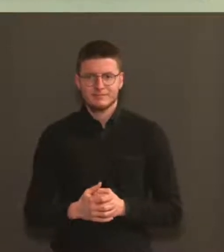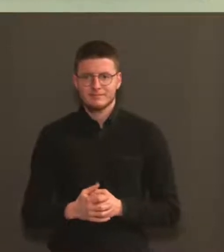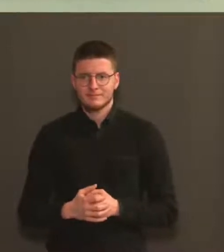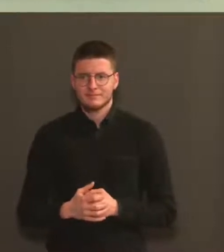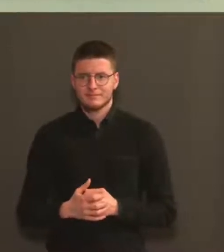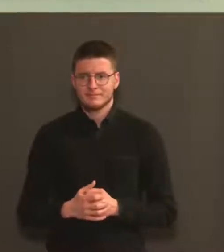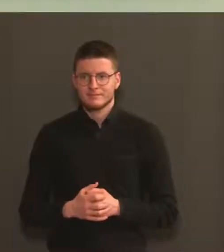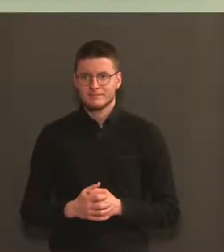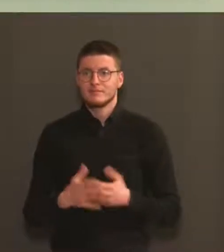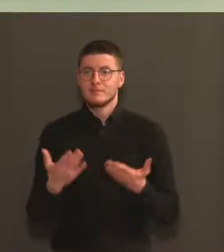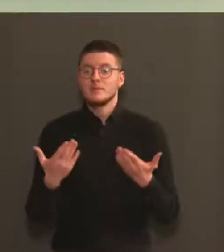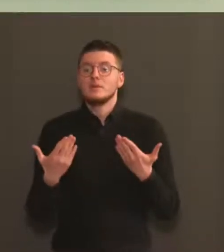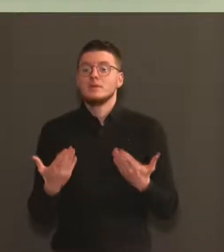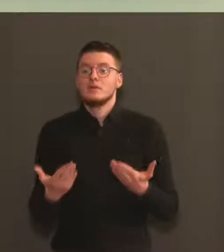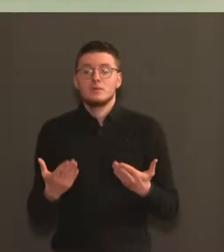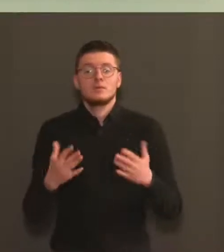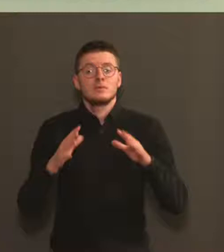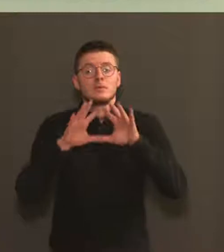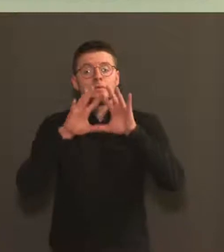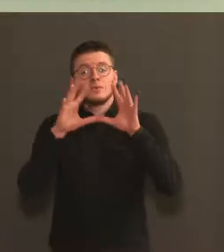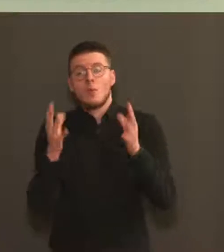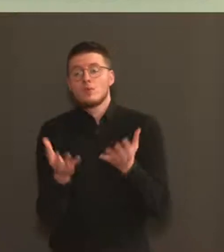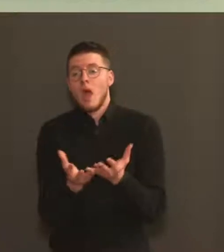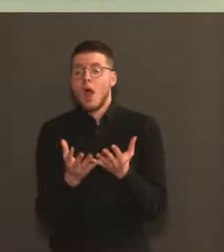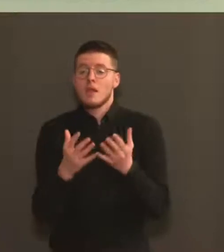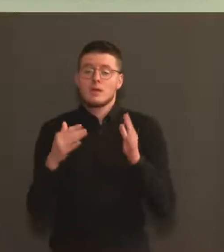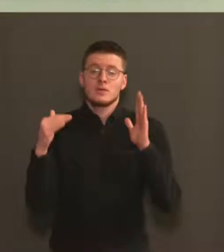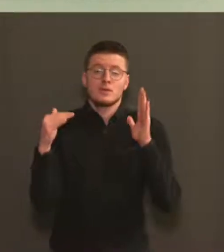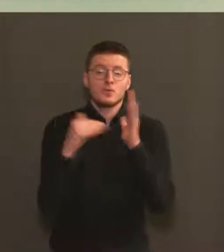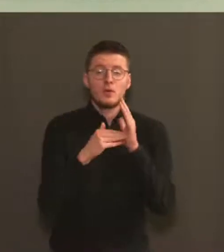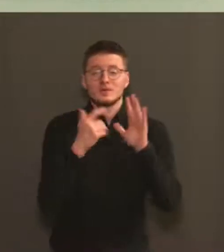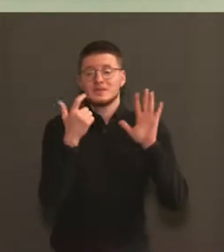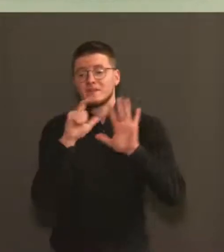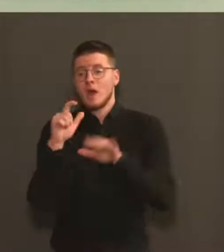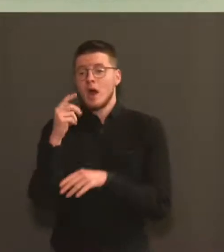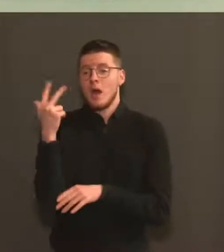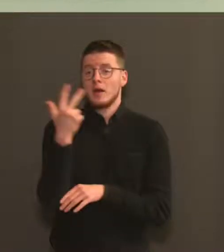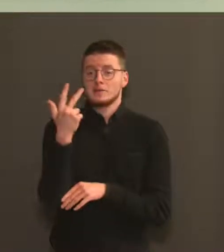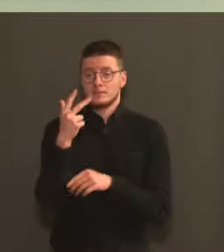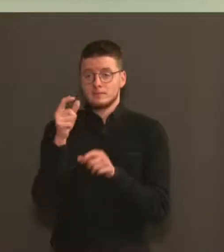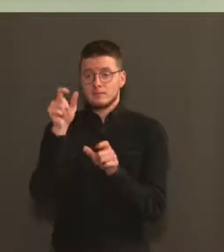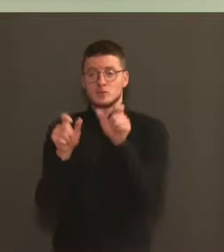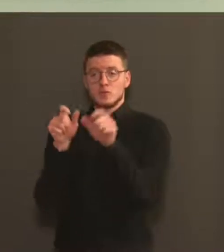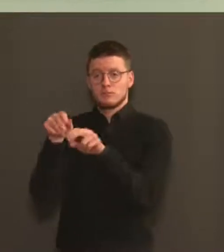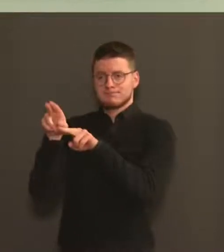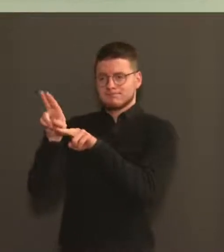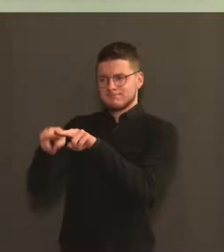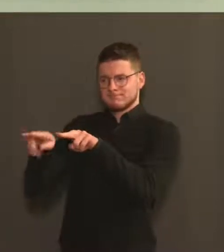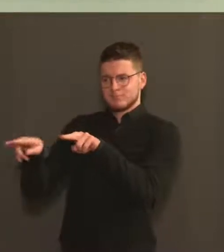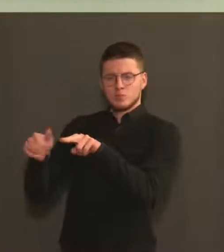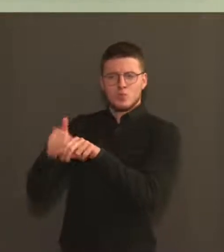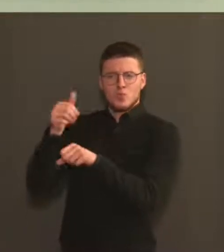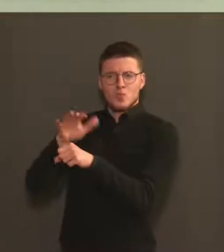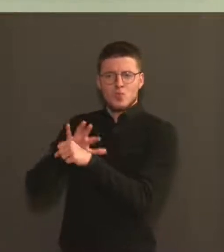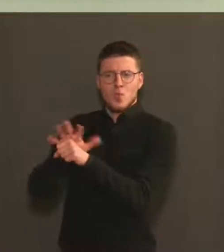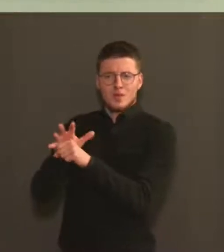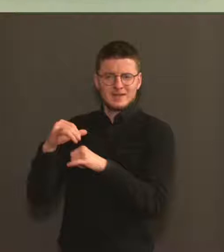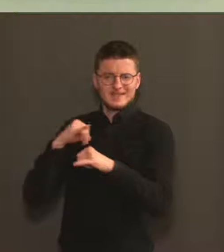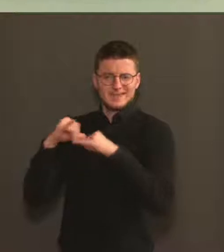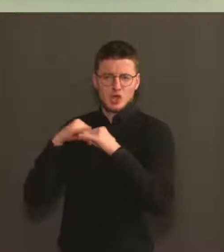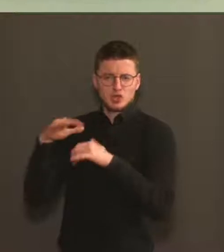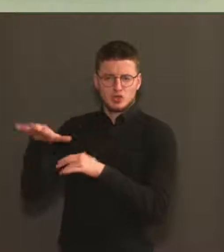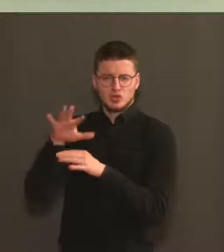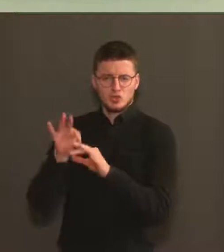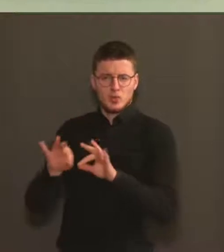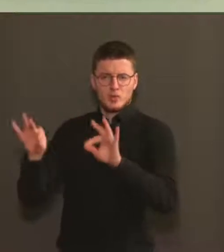Vandaag liggen er in totaal 1708 patiënten met COVID in de Belgische ziekenhuizen. Dat is